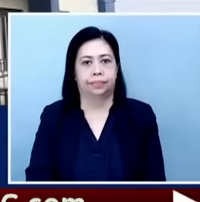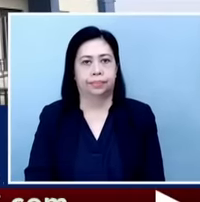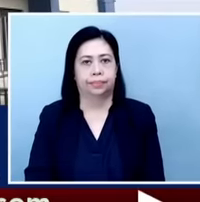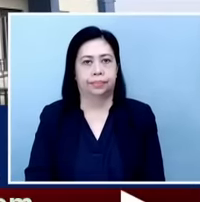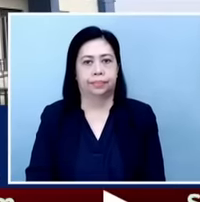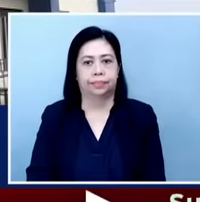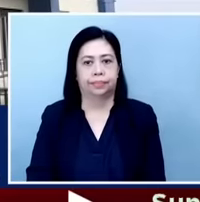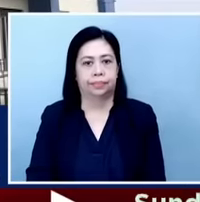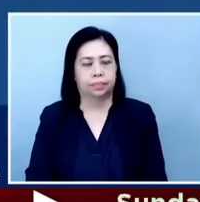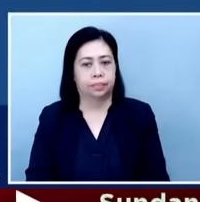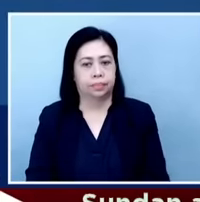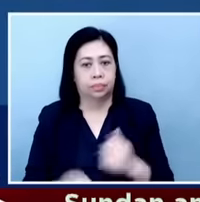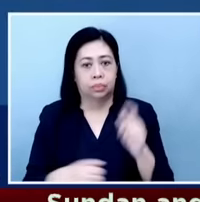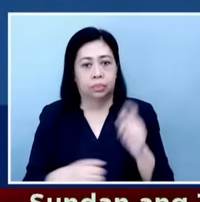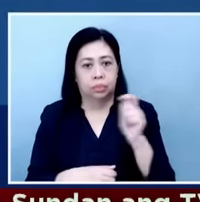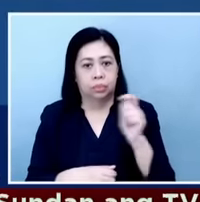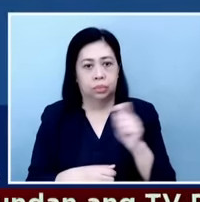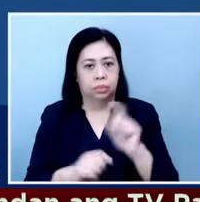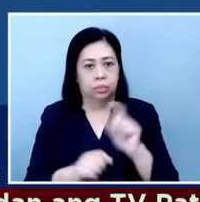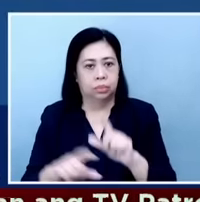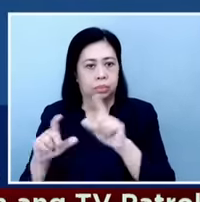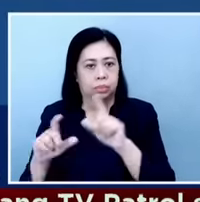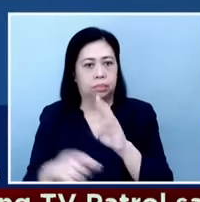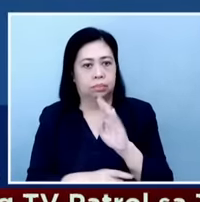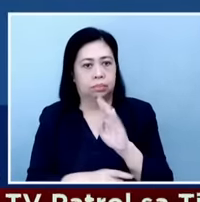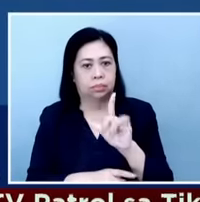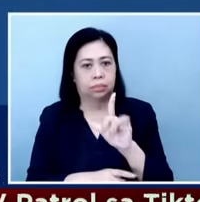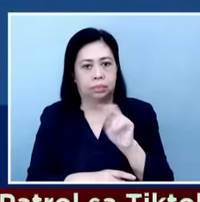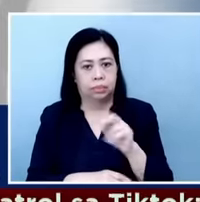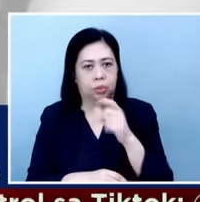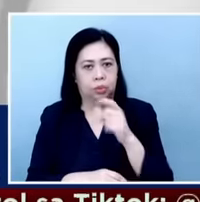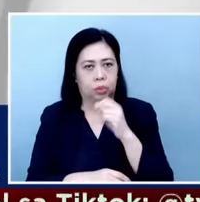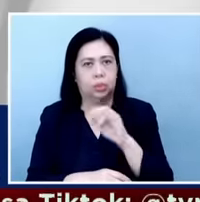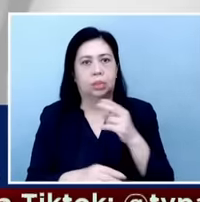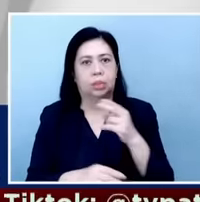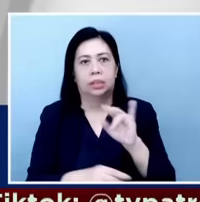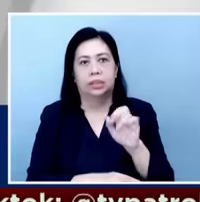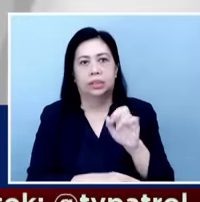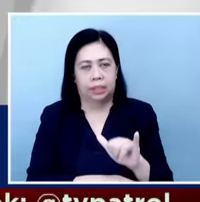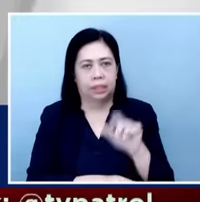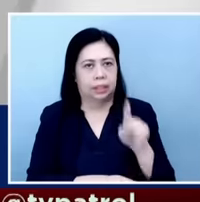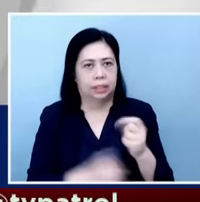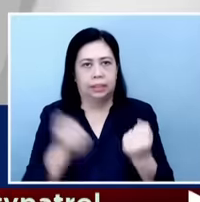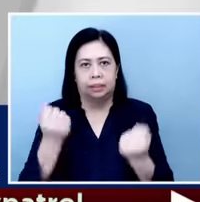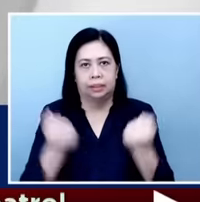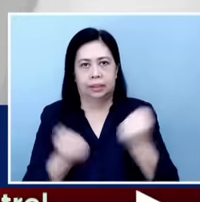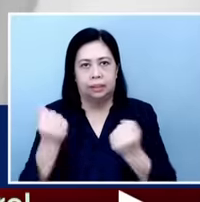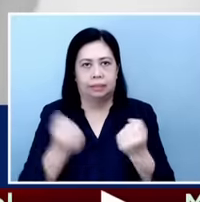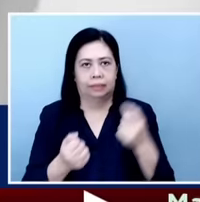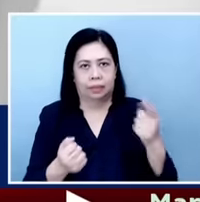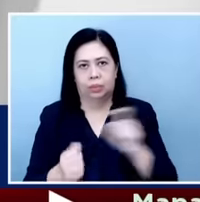Lumantad ngayong Martes sa Balayan Municipal Police Station si Jeffrey Magpantay sa umano ang driver ni Police Major Alan De Castro